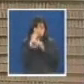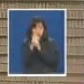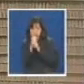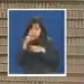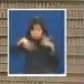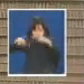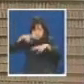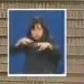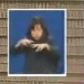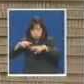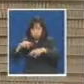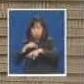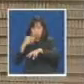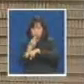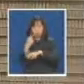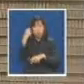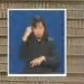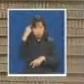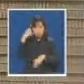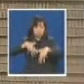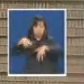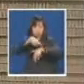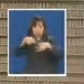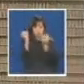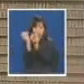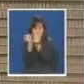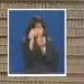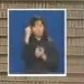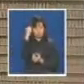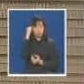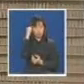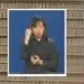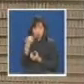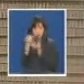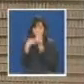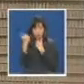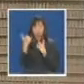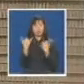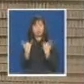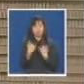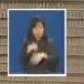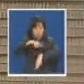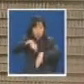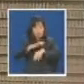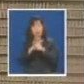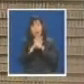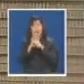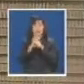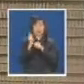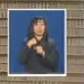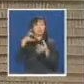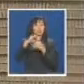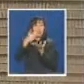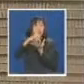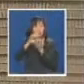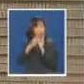พราะว่าทราบดีว่าเรื่องนี้กระทบกระเทือนกับพี่น้องประชาชนอยู่ในหลายพื้นที่ทีเดียวเอาละครับวันนี้ใช้เวลามาพอสมควรกับการรายงานการ